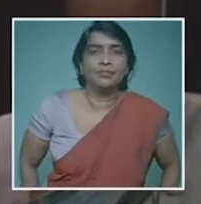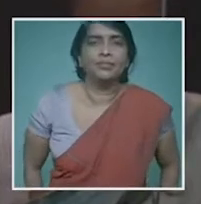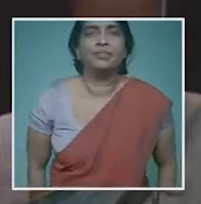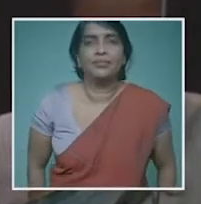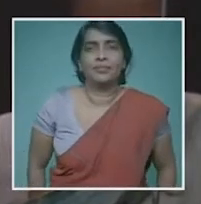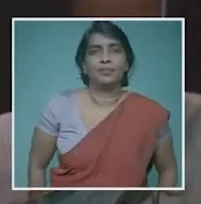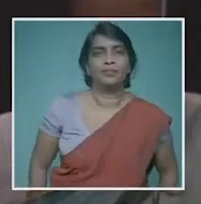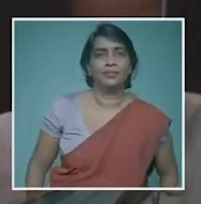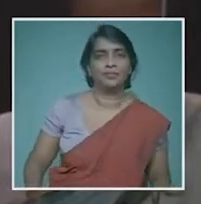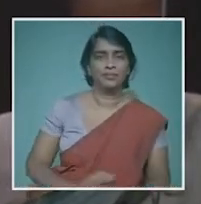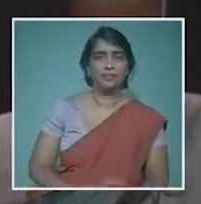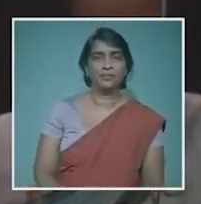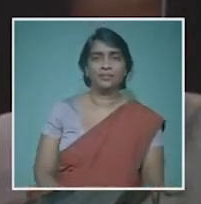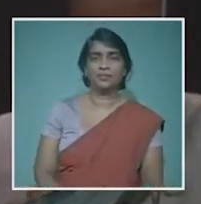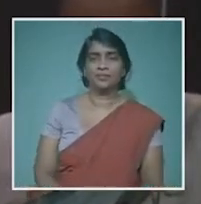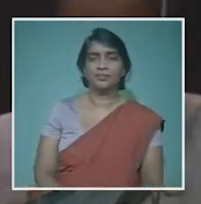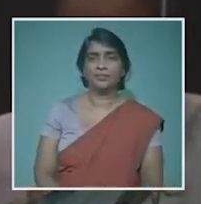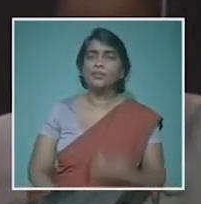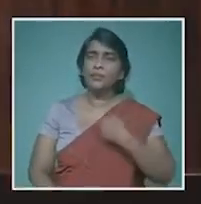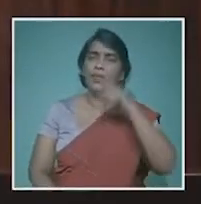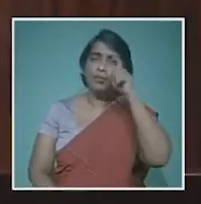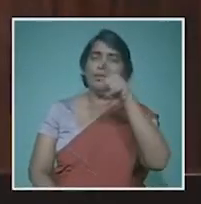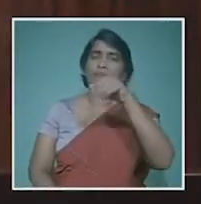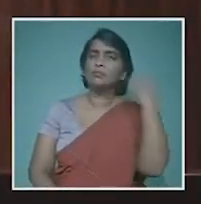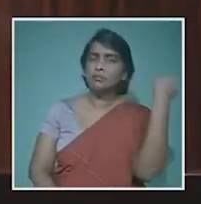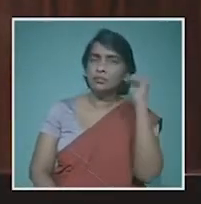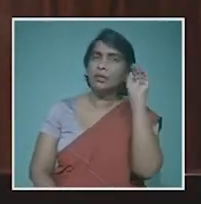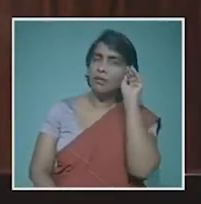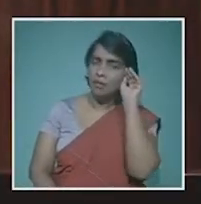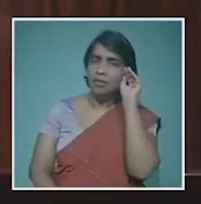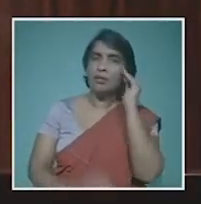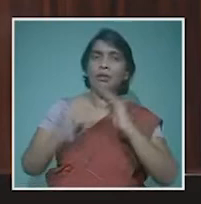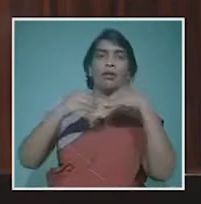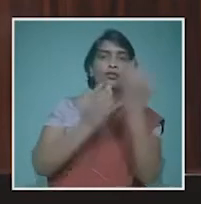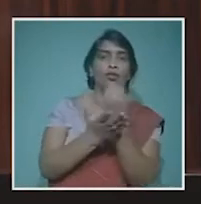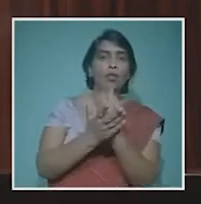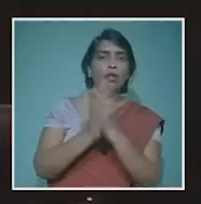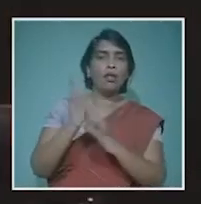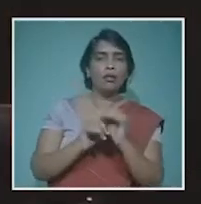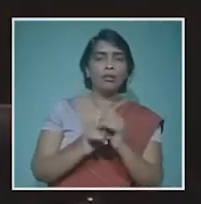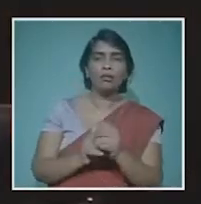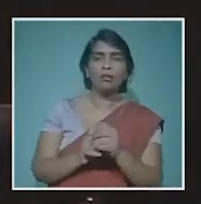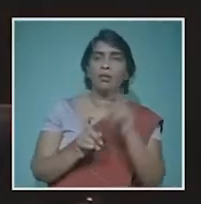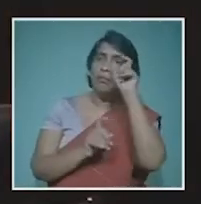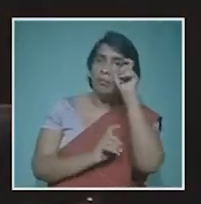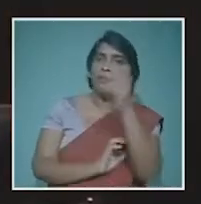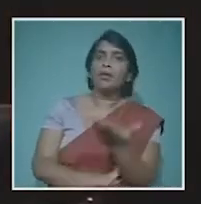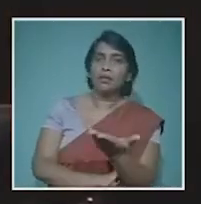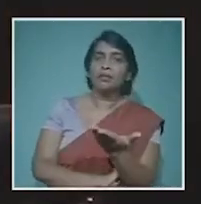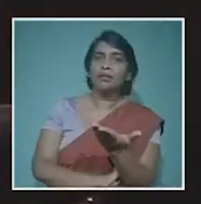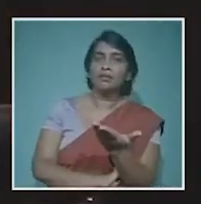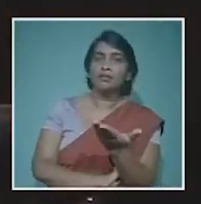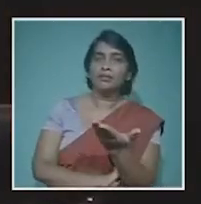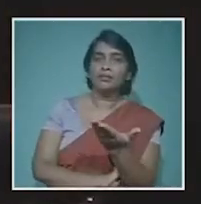කියන්නේ මම බැලුවේ ඔබතුමාගේ කතාව අහගෙන ඉන්න පිටිපස්සේ ඉන්න පොහොට්ටේ මන්ත්‍රීවරු පුදුම ලස්සනක් බලන්නකෝ.